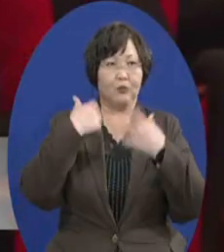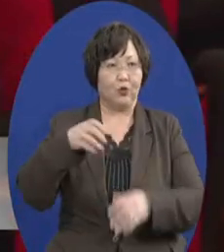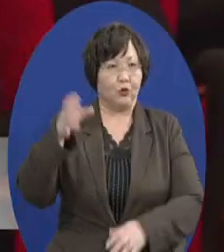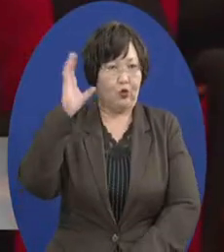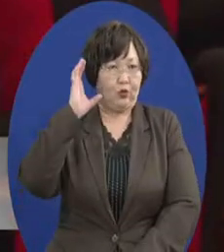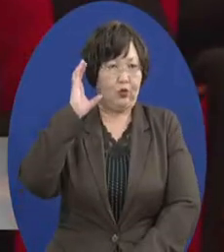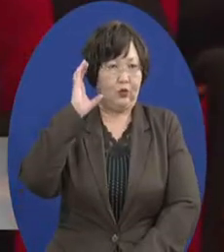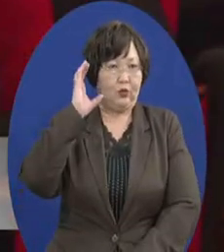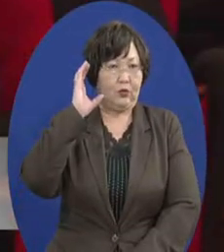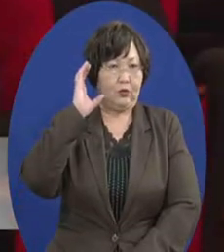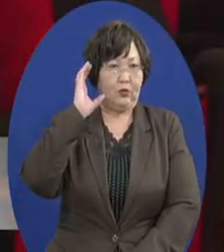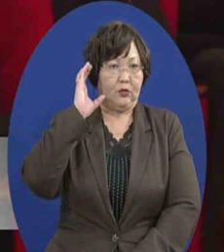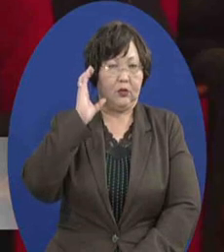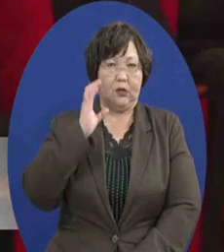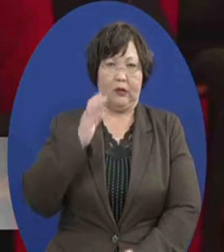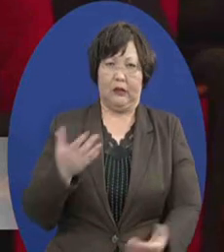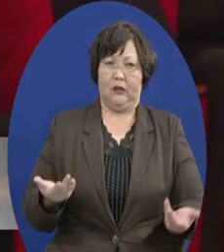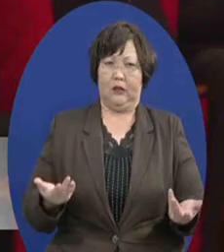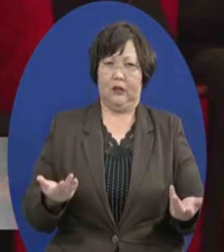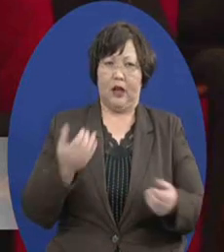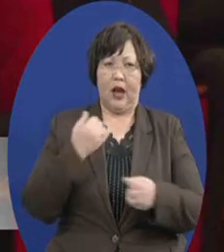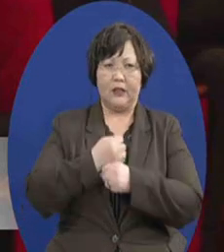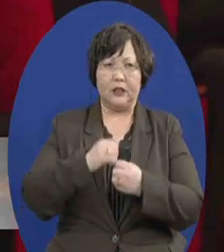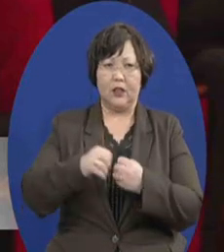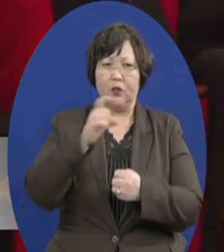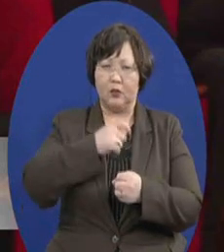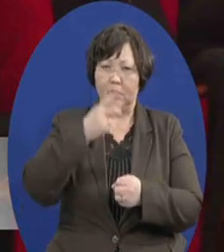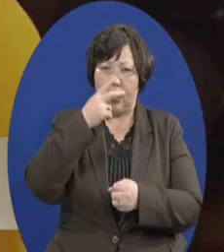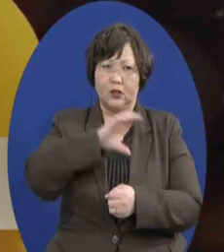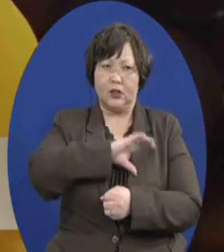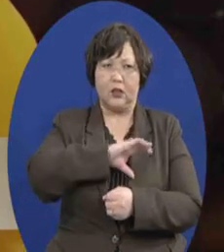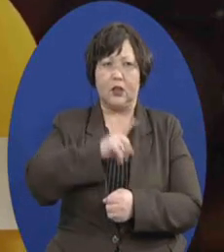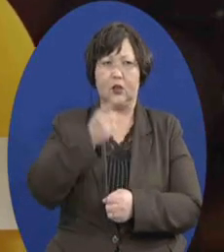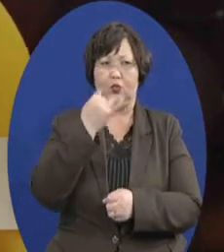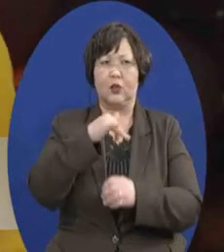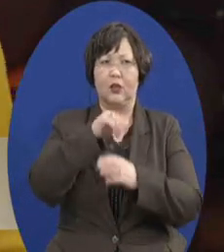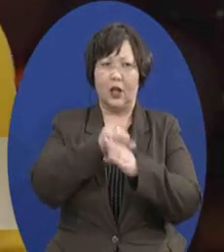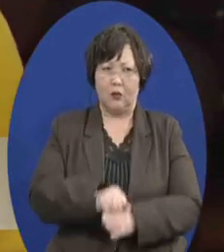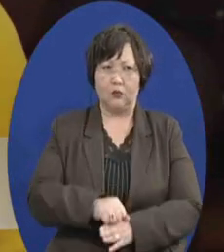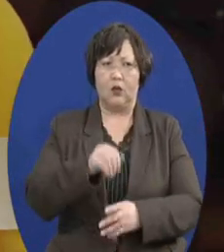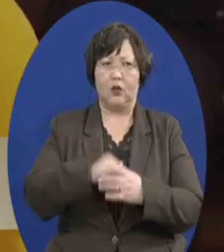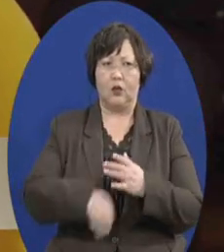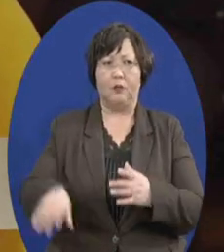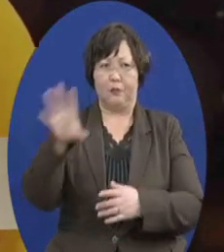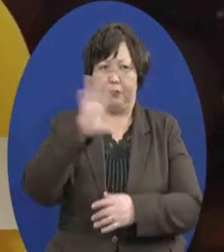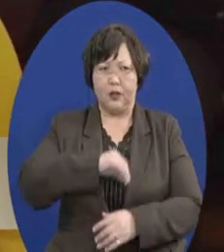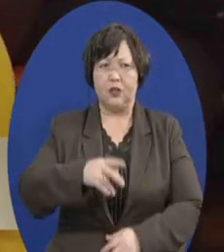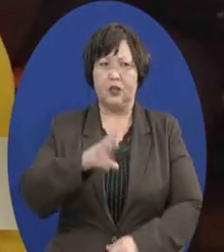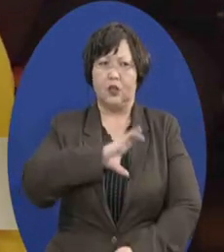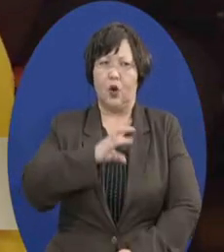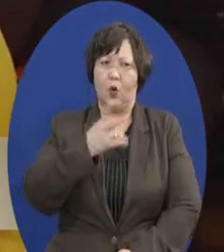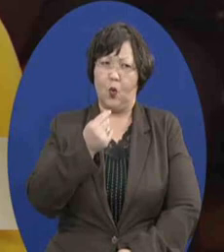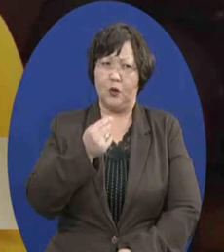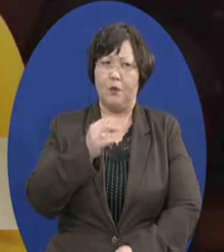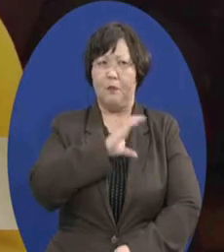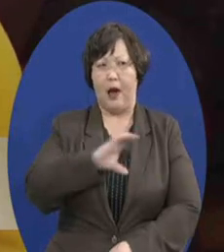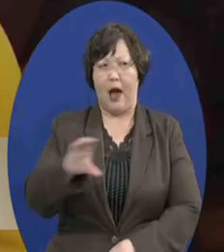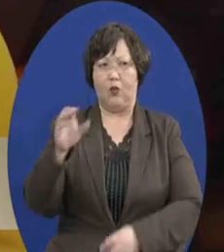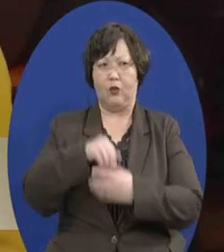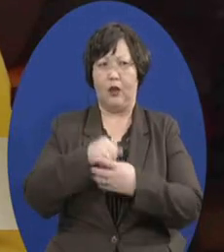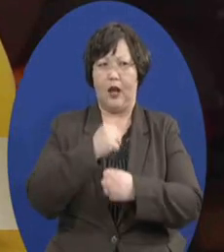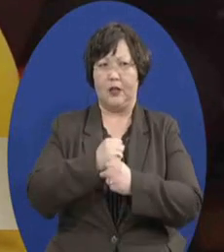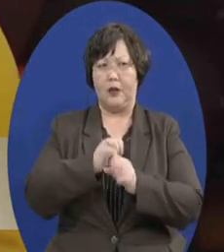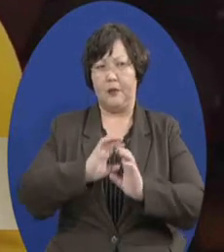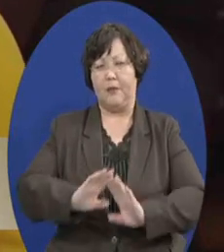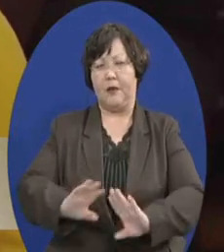сонсоод үнэхэрийн их ажилчид бол сэтгэл зүйн дарамтанд орсон. Бид нар үнчээр Тэр байгуулгатай ажилламаар байна. Бид нар